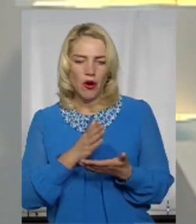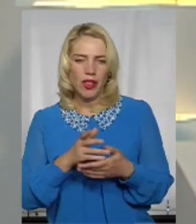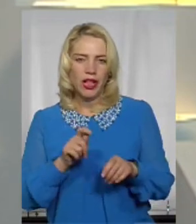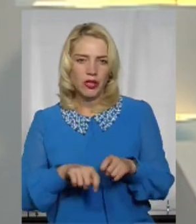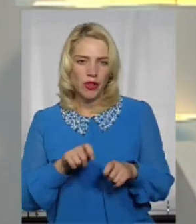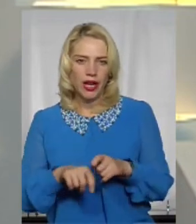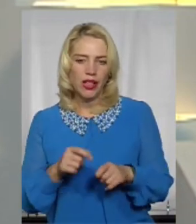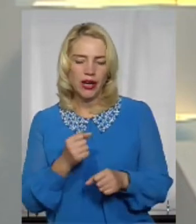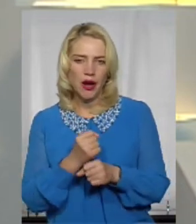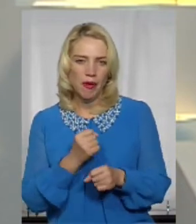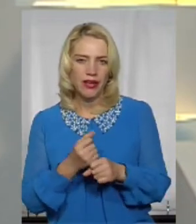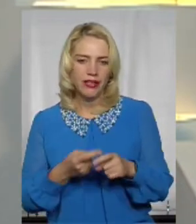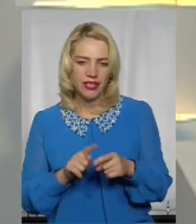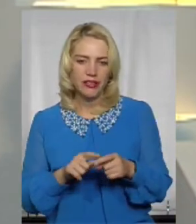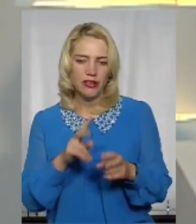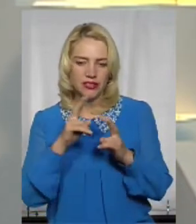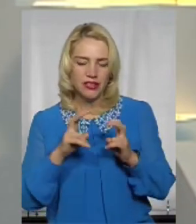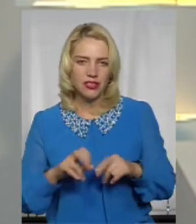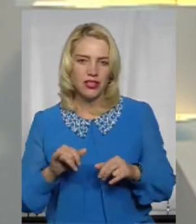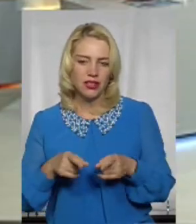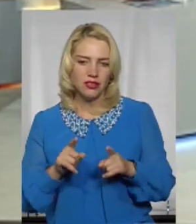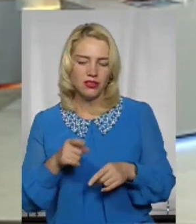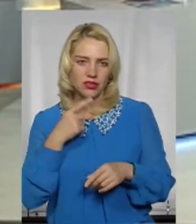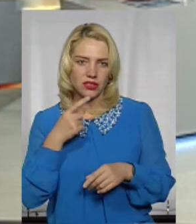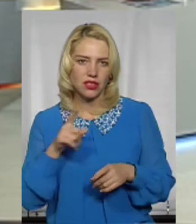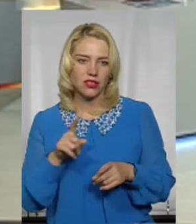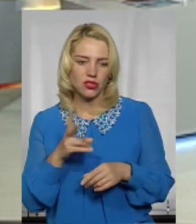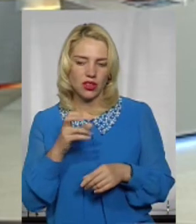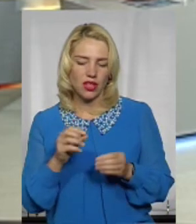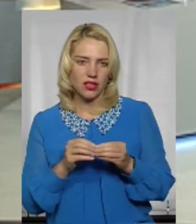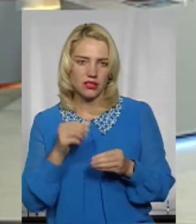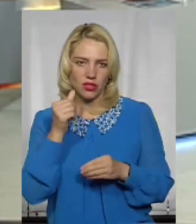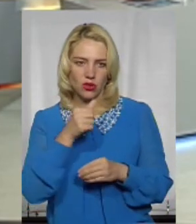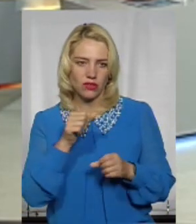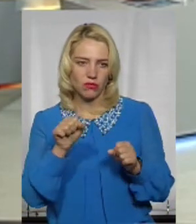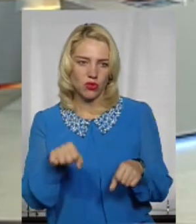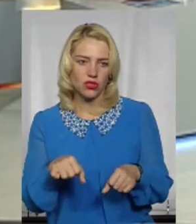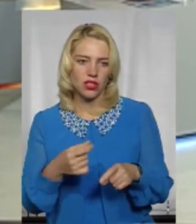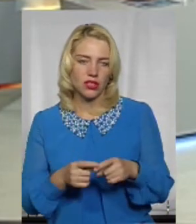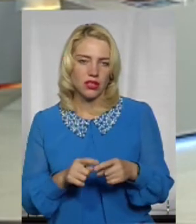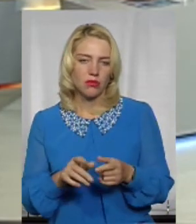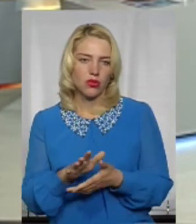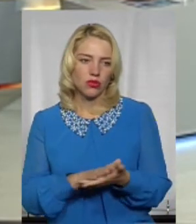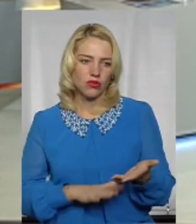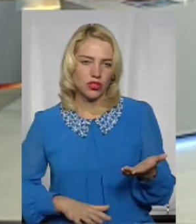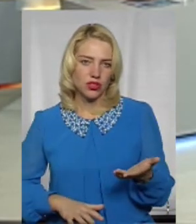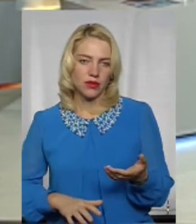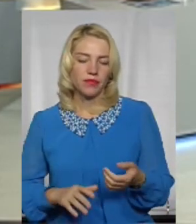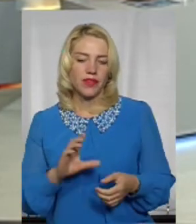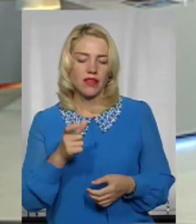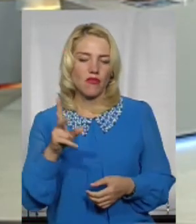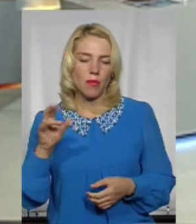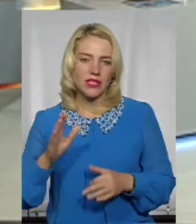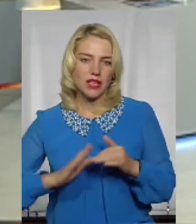контролери, проводили ці дослідження і дійсно сказали, що можна на 10 років його продовжити.